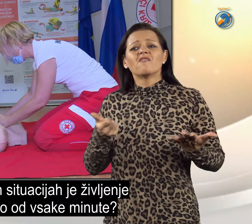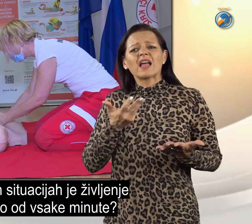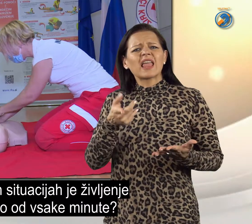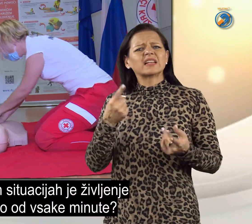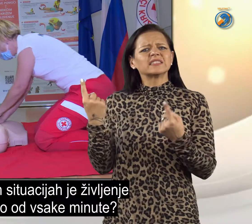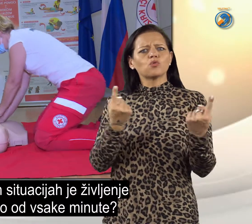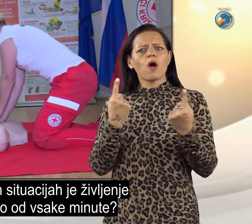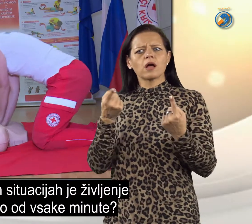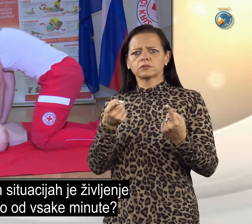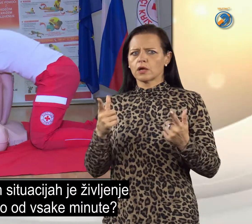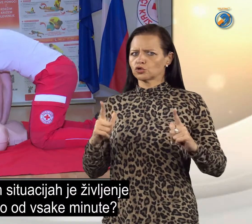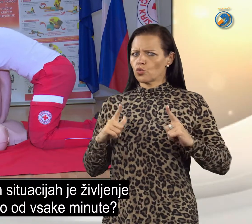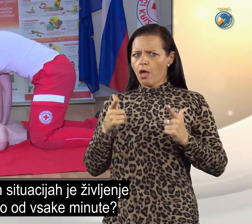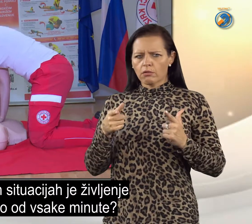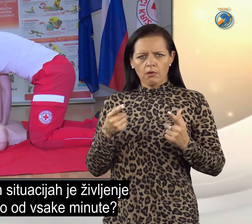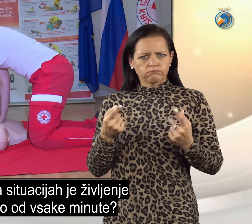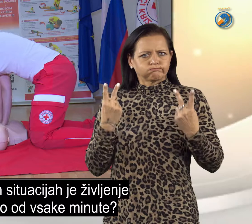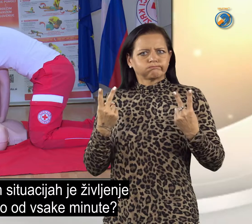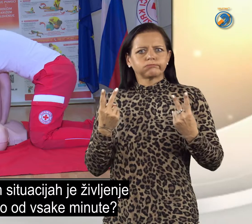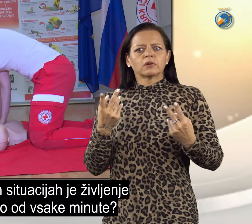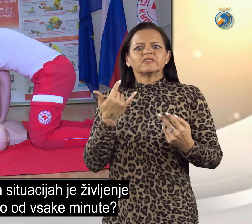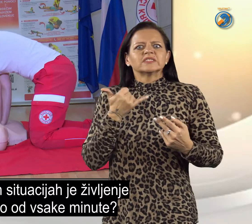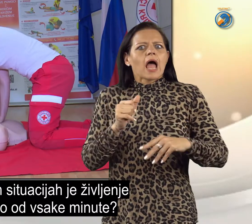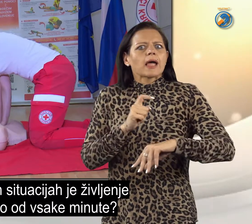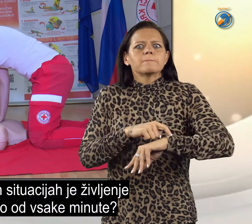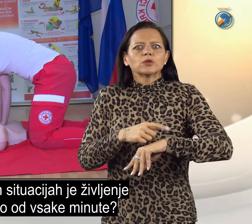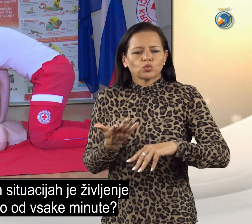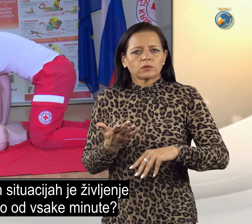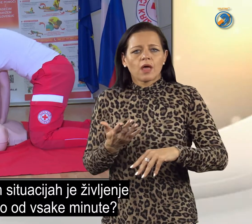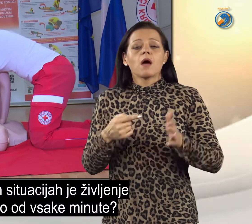V katerih situacijah je življenje odvisno od vsake minute?